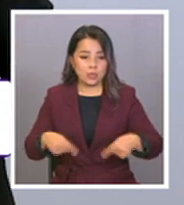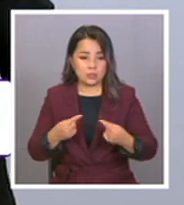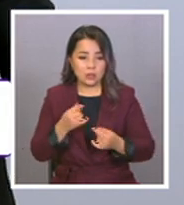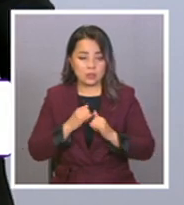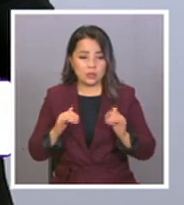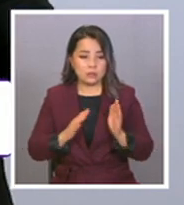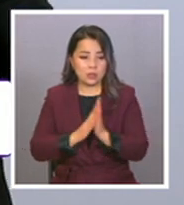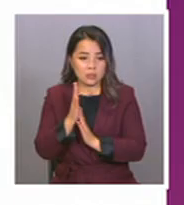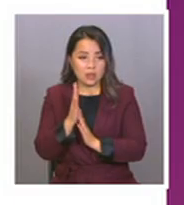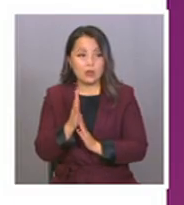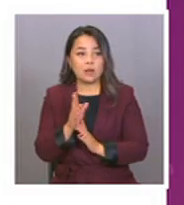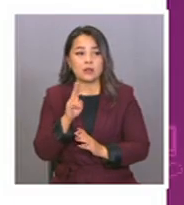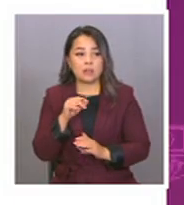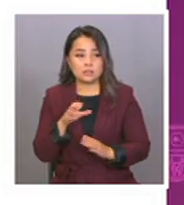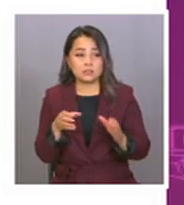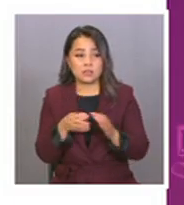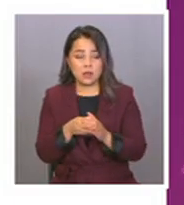Класс бүрлі өсімдіктер.